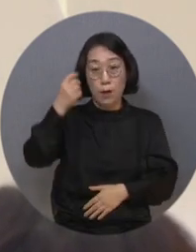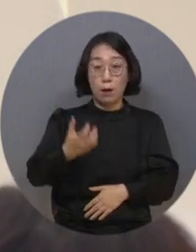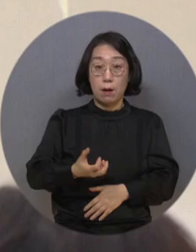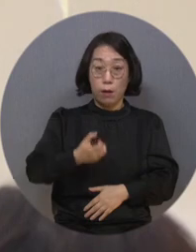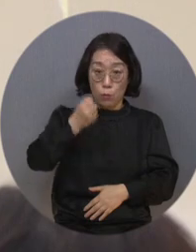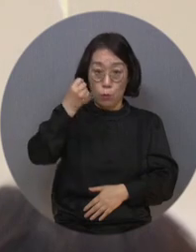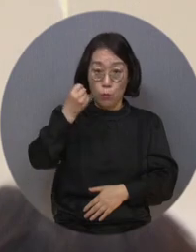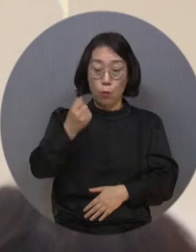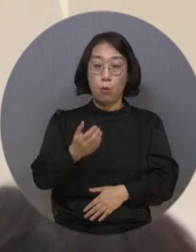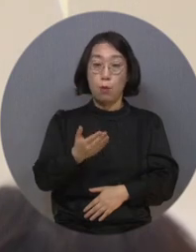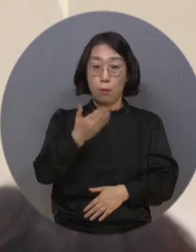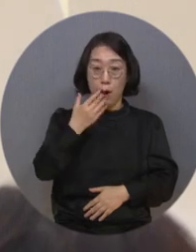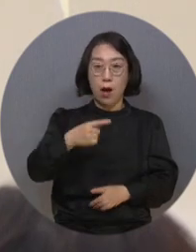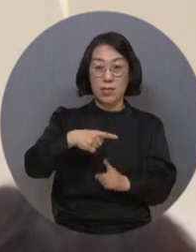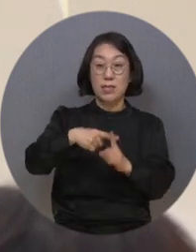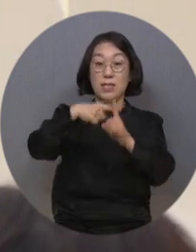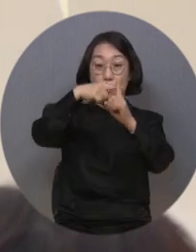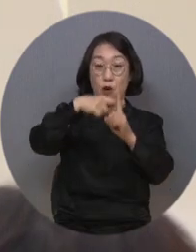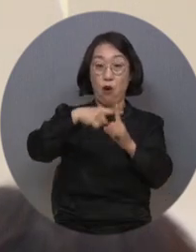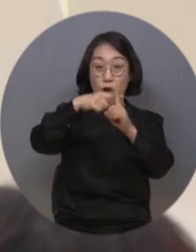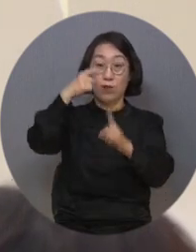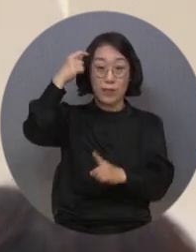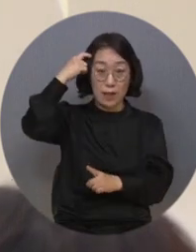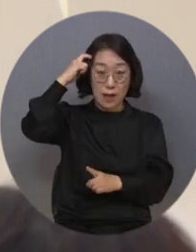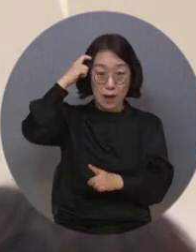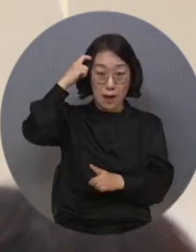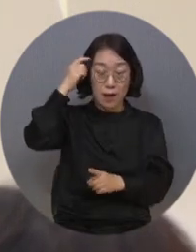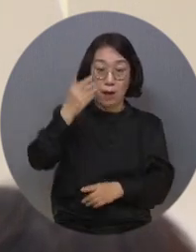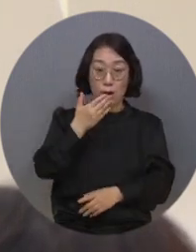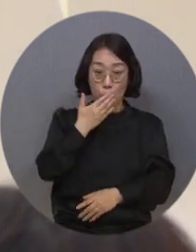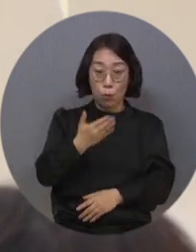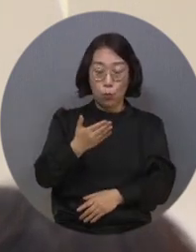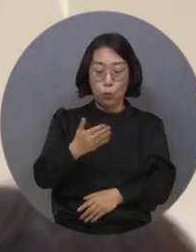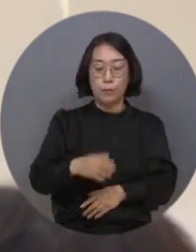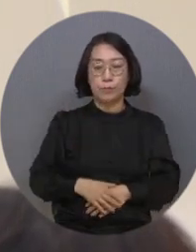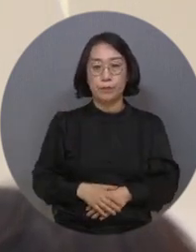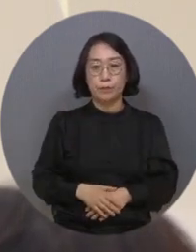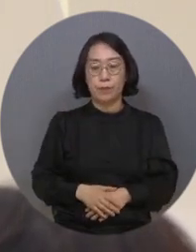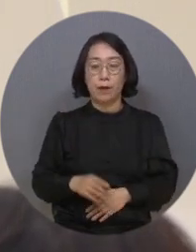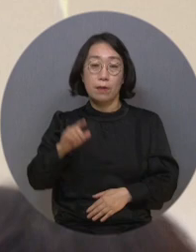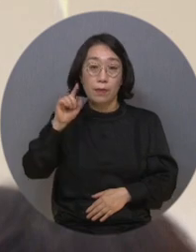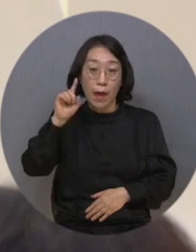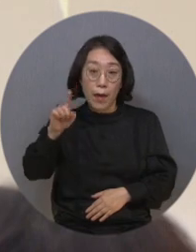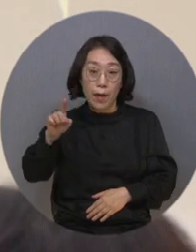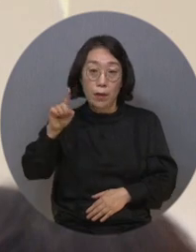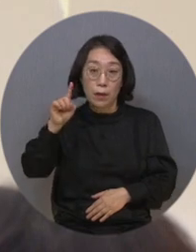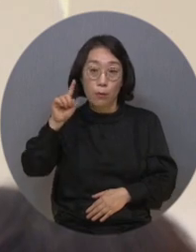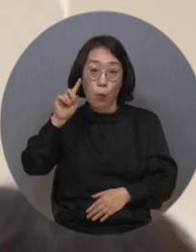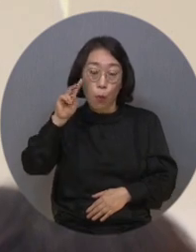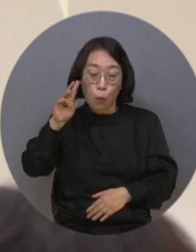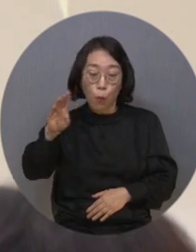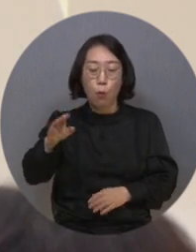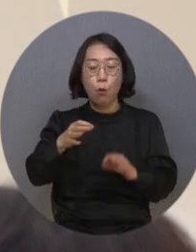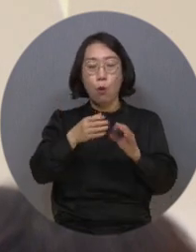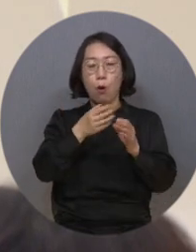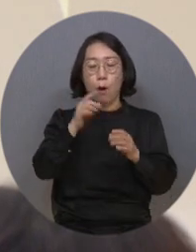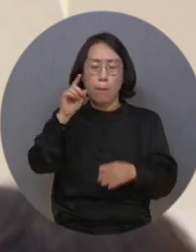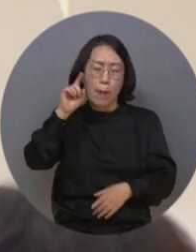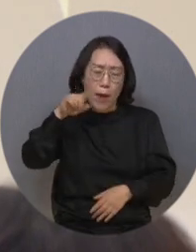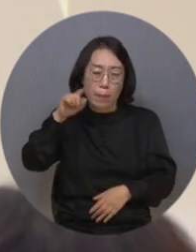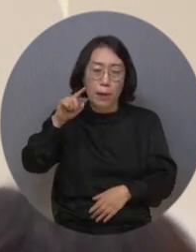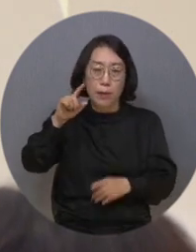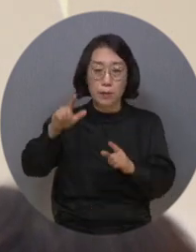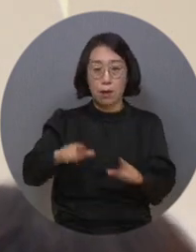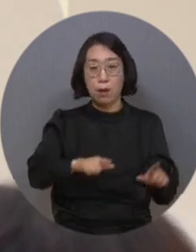있다, 그래 오늘도 똑같은 시간을 보냈지만 내일도 또한 선물을, 귀한 선물, 하루에